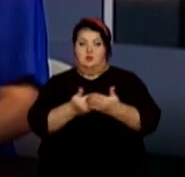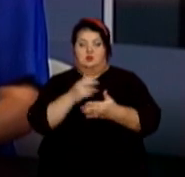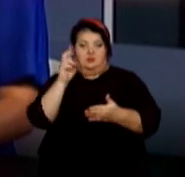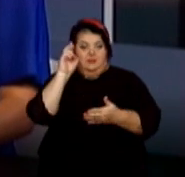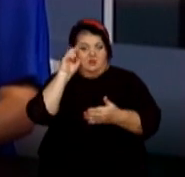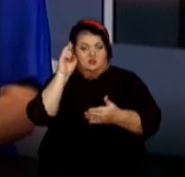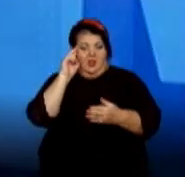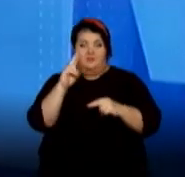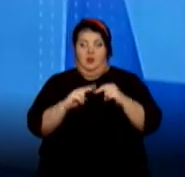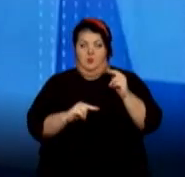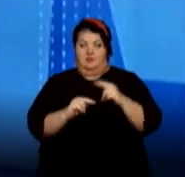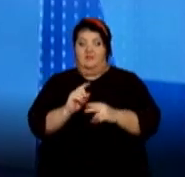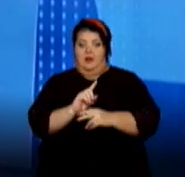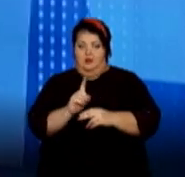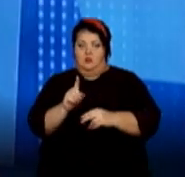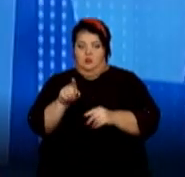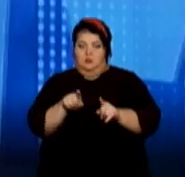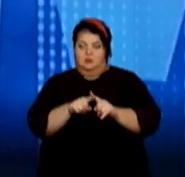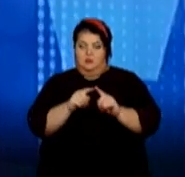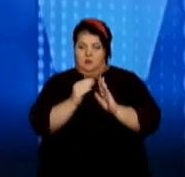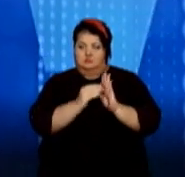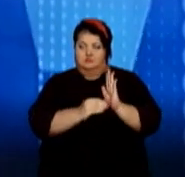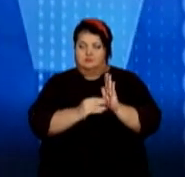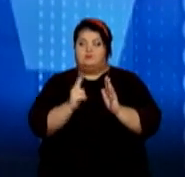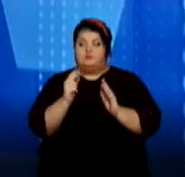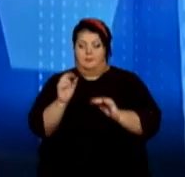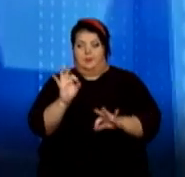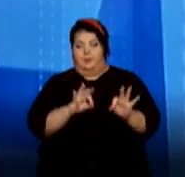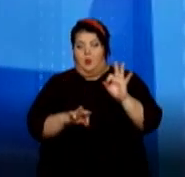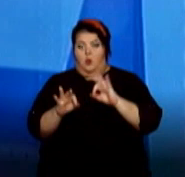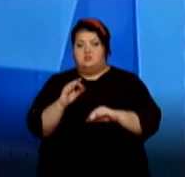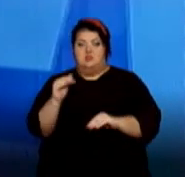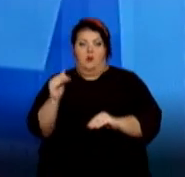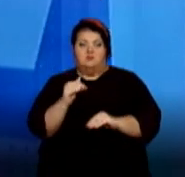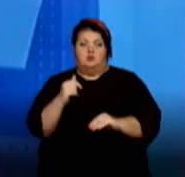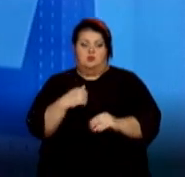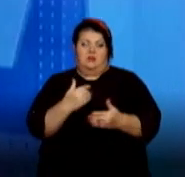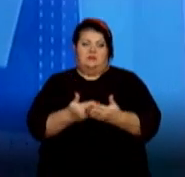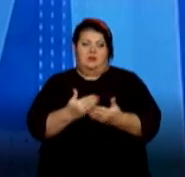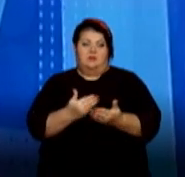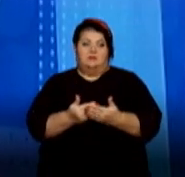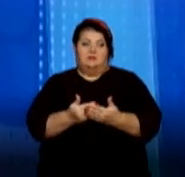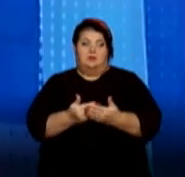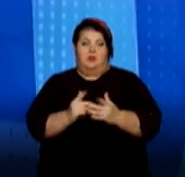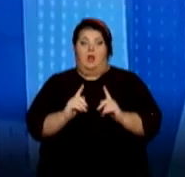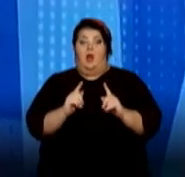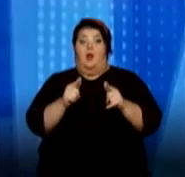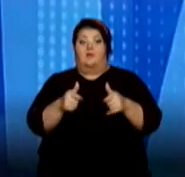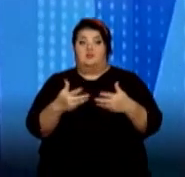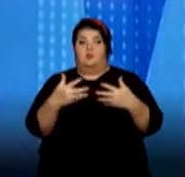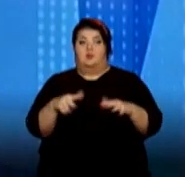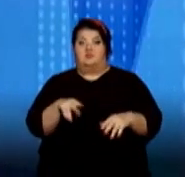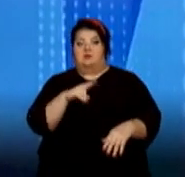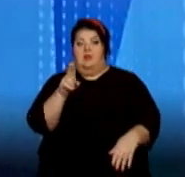це передбачають. Так. В осінню, в жовтні, мені здається, якщо не зраджує пам'ять, вступить в силу вже ДСТУ,